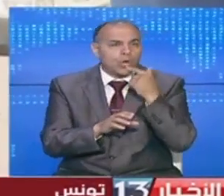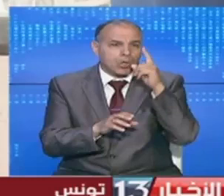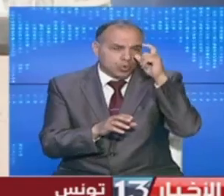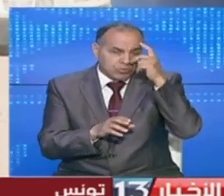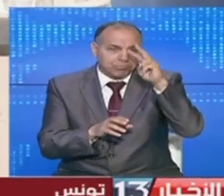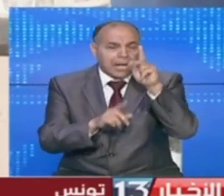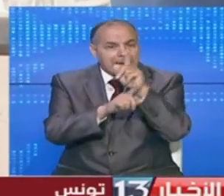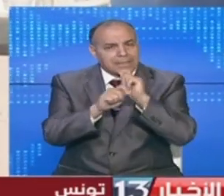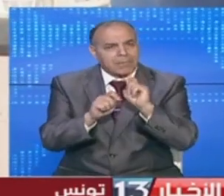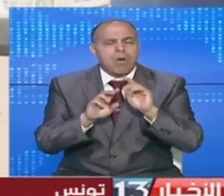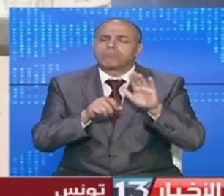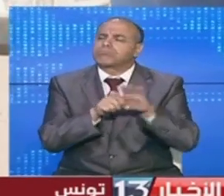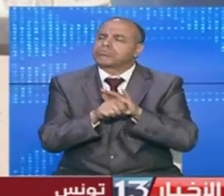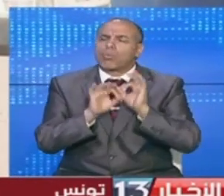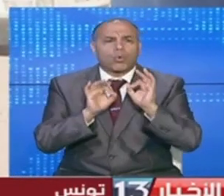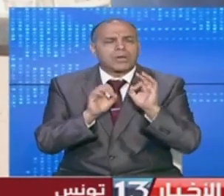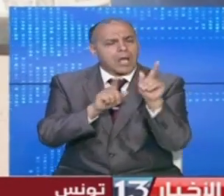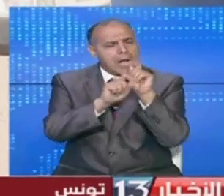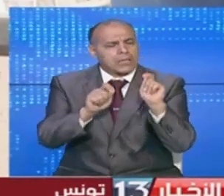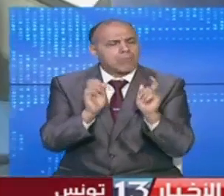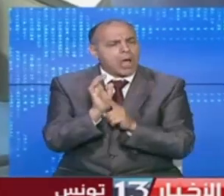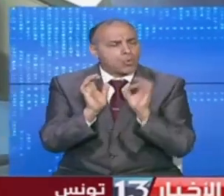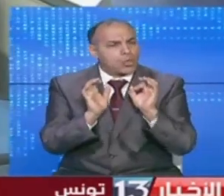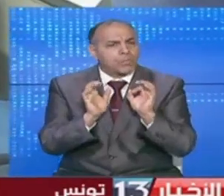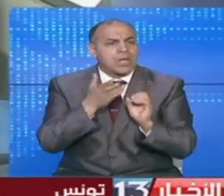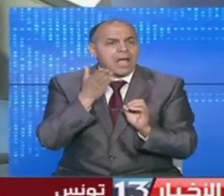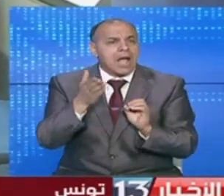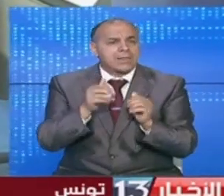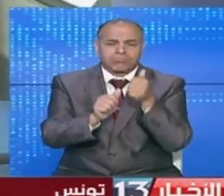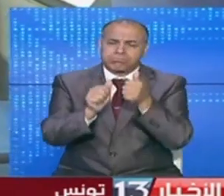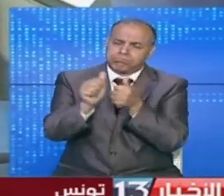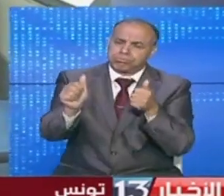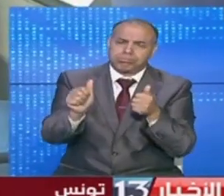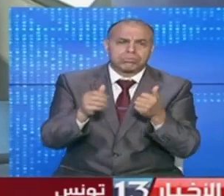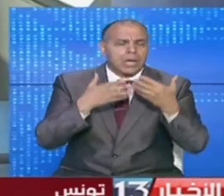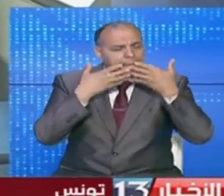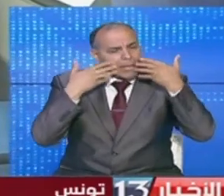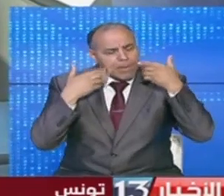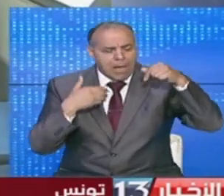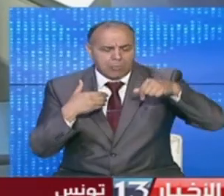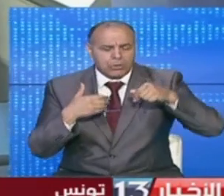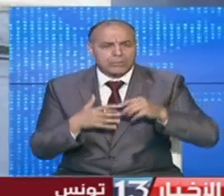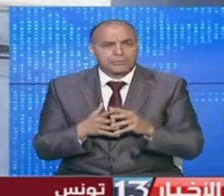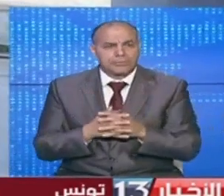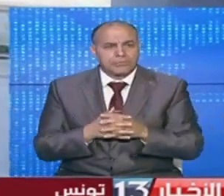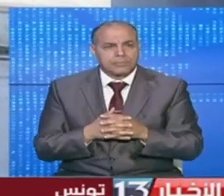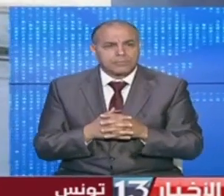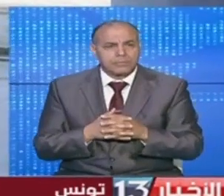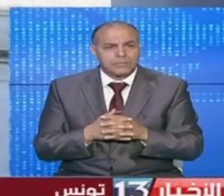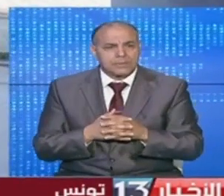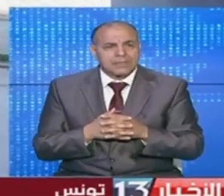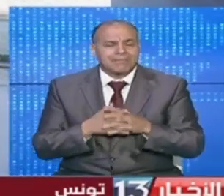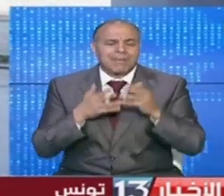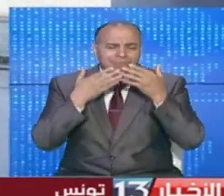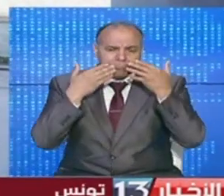تعكس احتراما شبه كامل لقواعد الحجر الصحي من تباعد اجتماعي وارتداء للكمامات. فما شوية ما ممكن